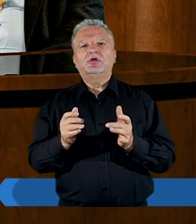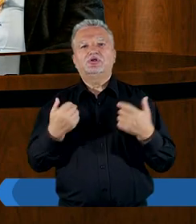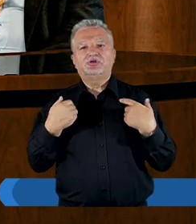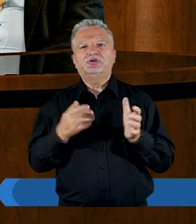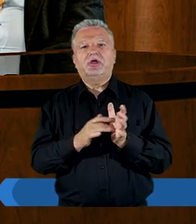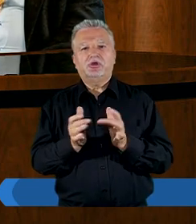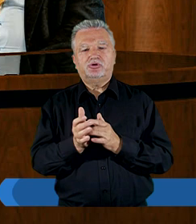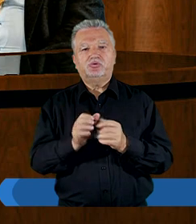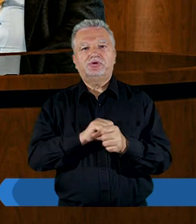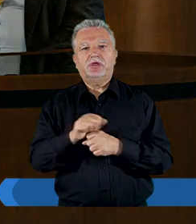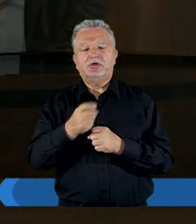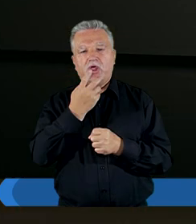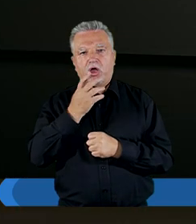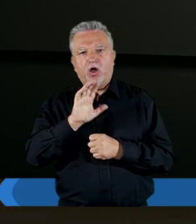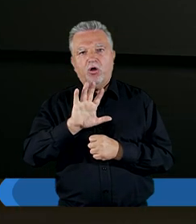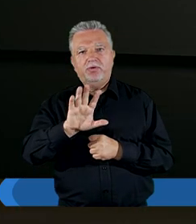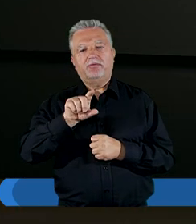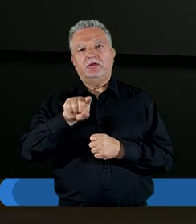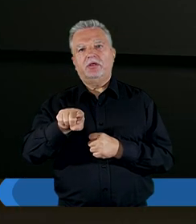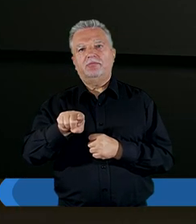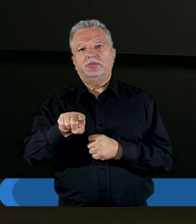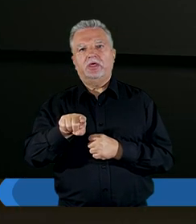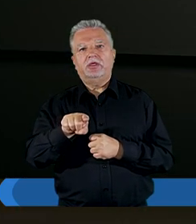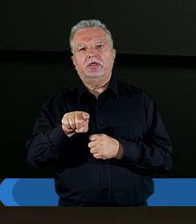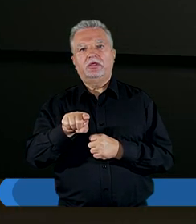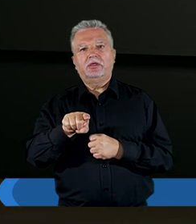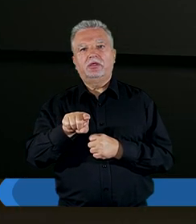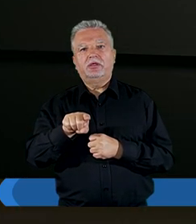właśnie objawieniem tej jego